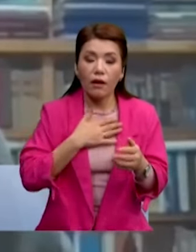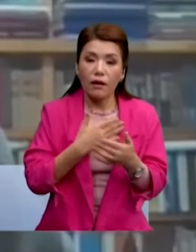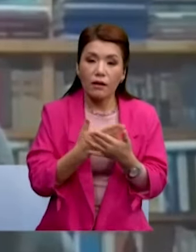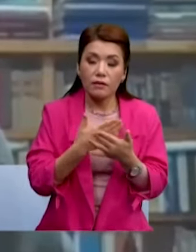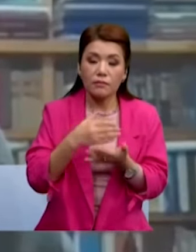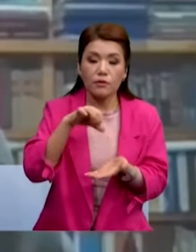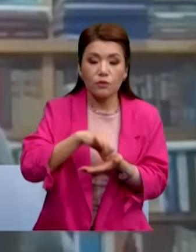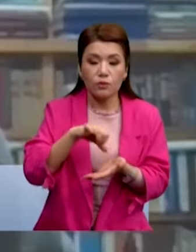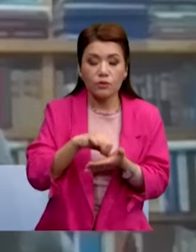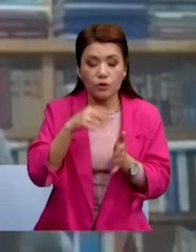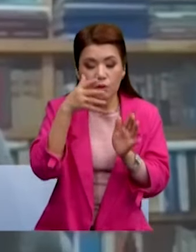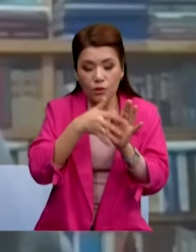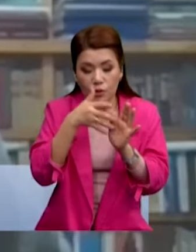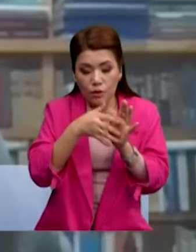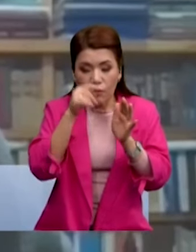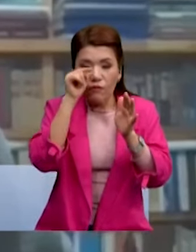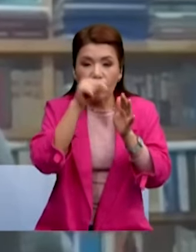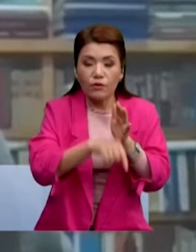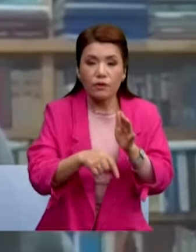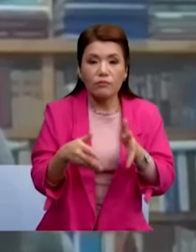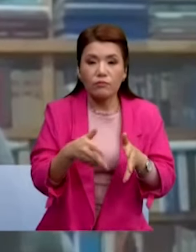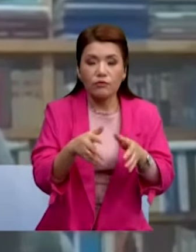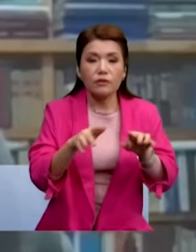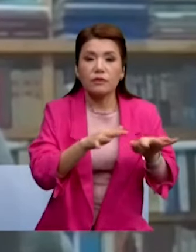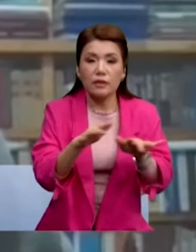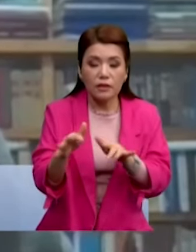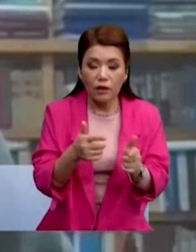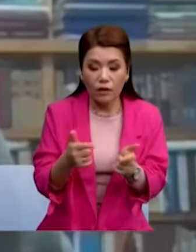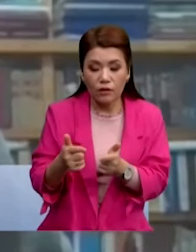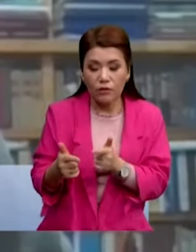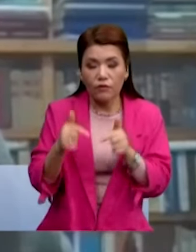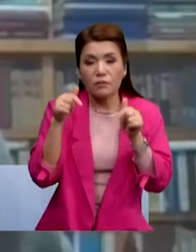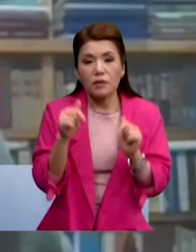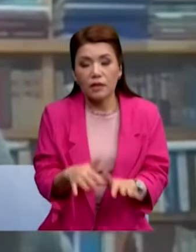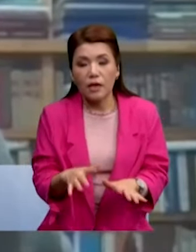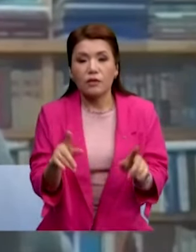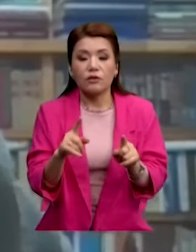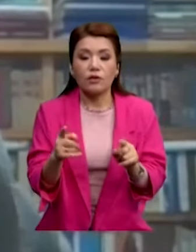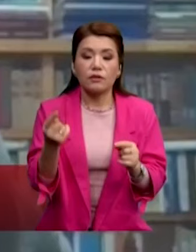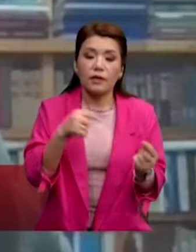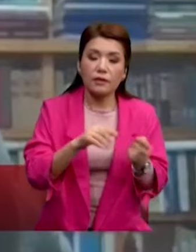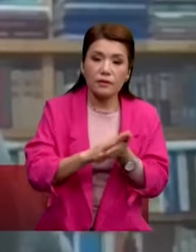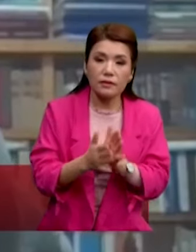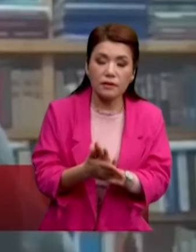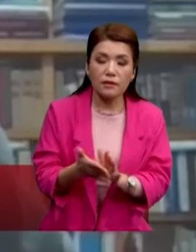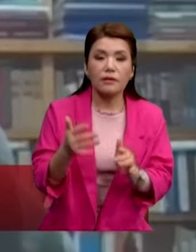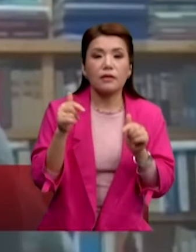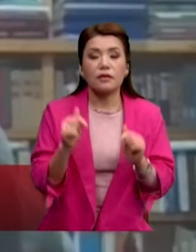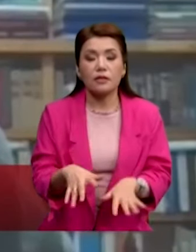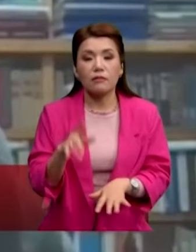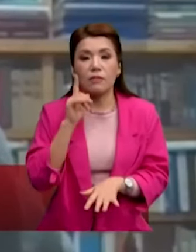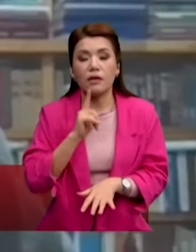участвует, изучает внутреннюю систему, систему подготовки и принятия решений, согласования решений.